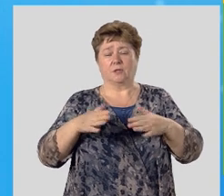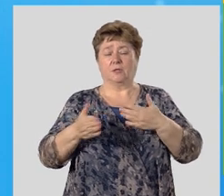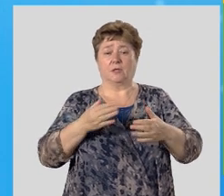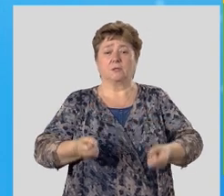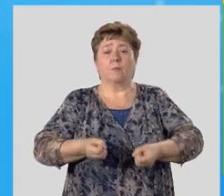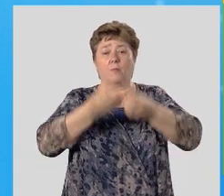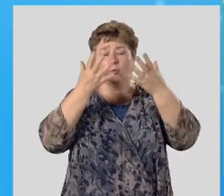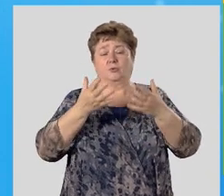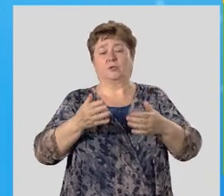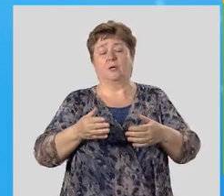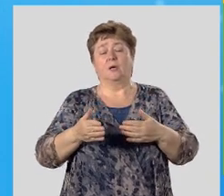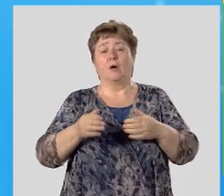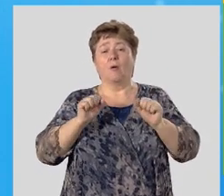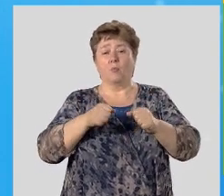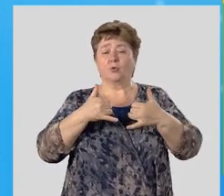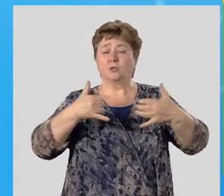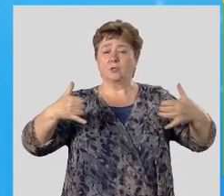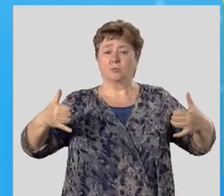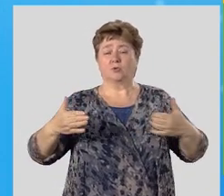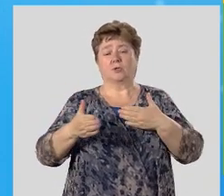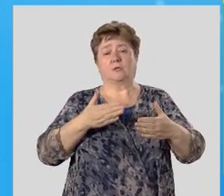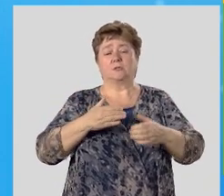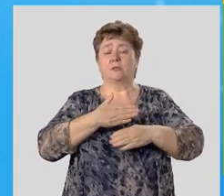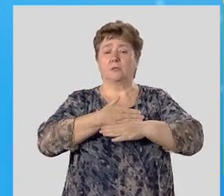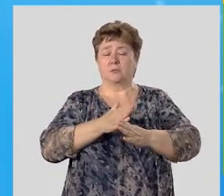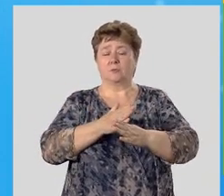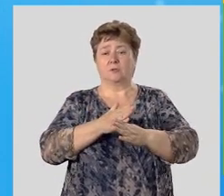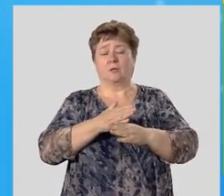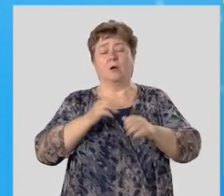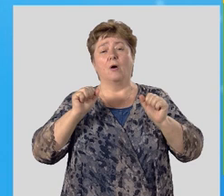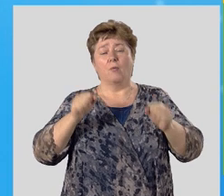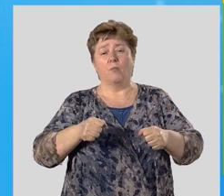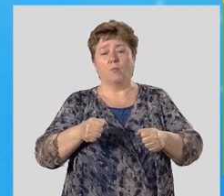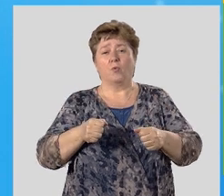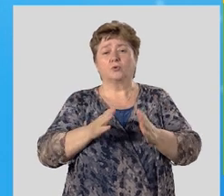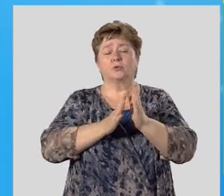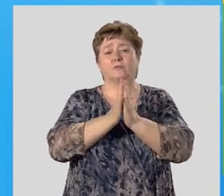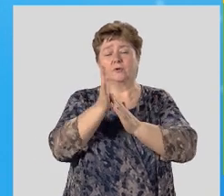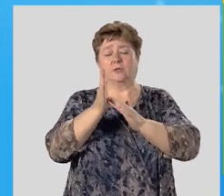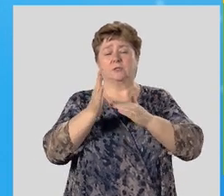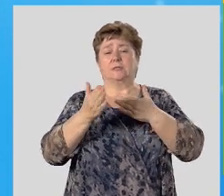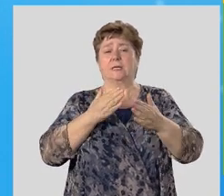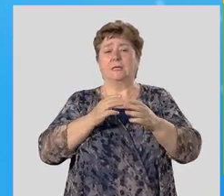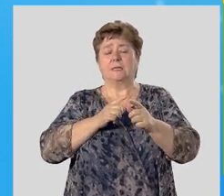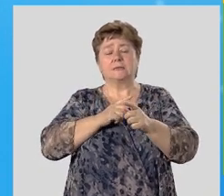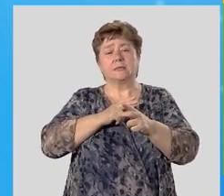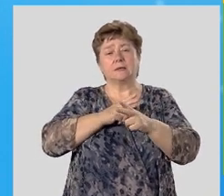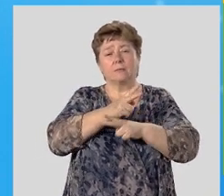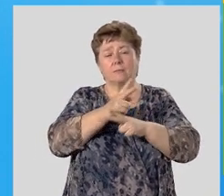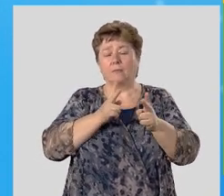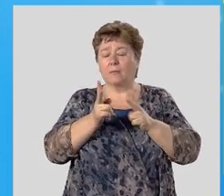бросить, может размножиться, если его разбить, может даже вырасти, если он